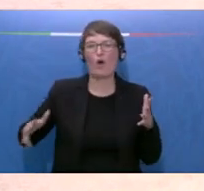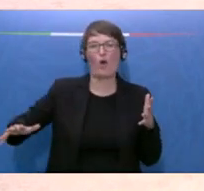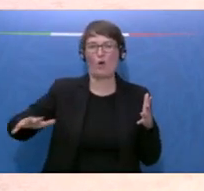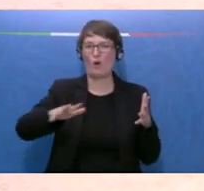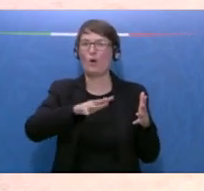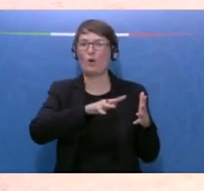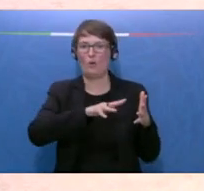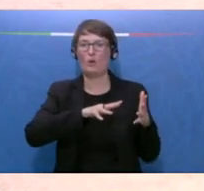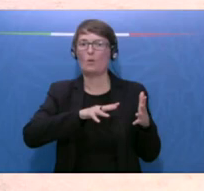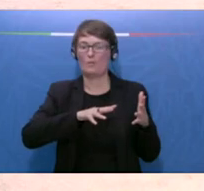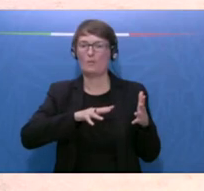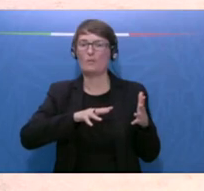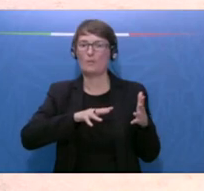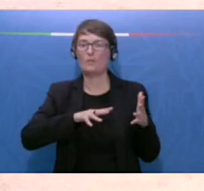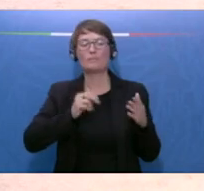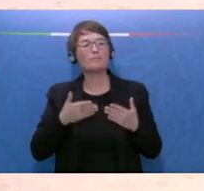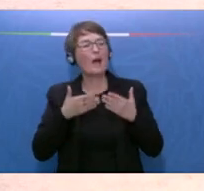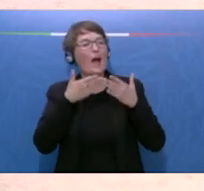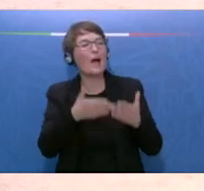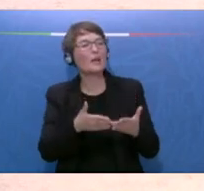taliban garment of the